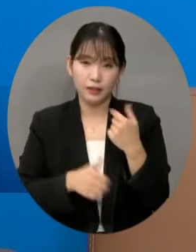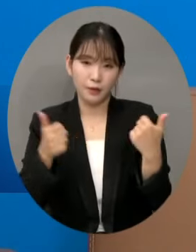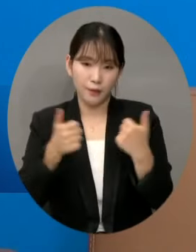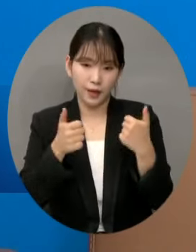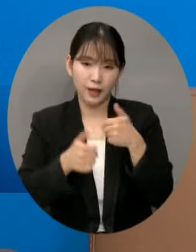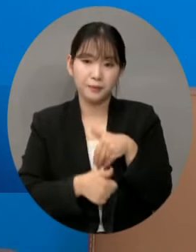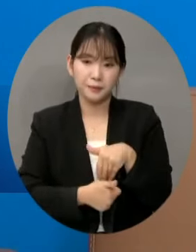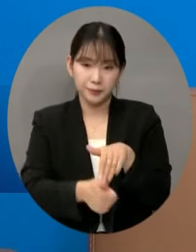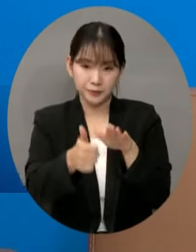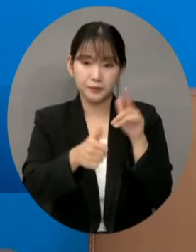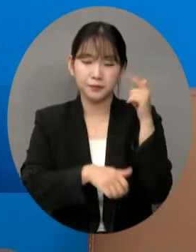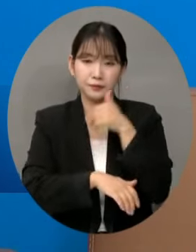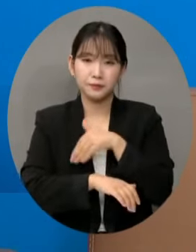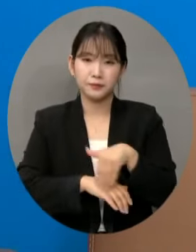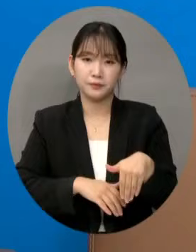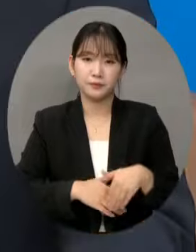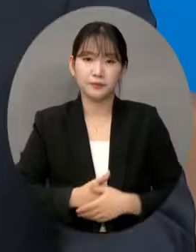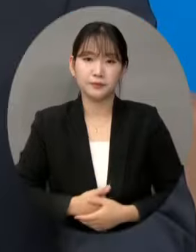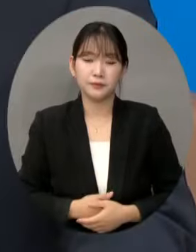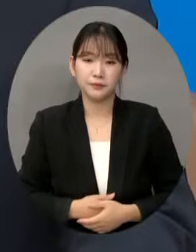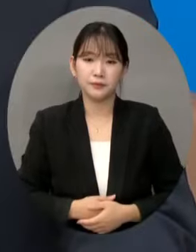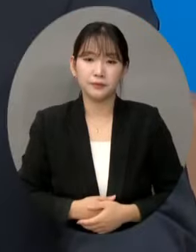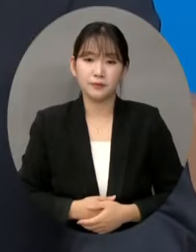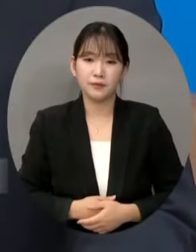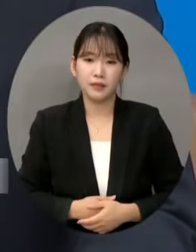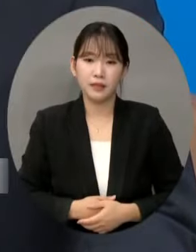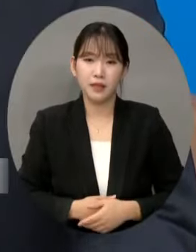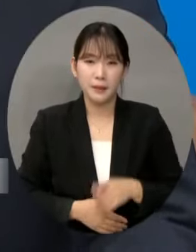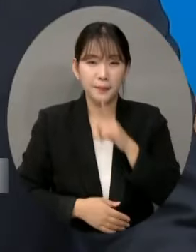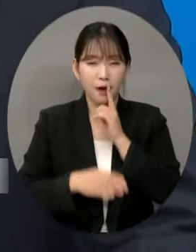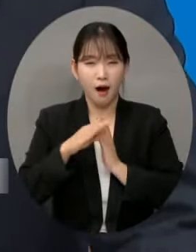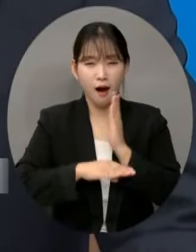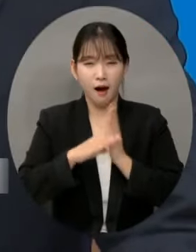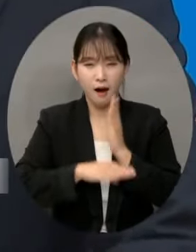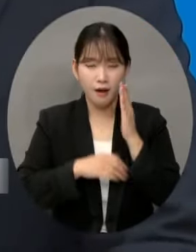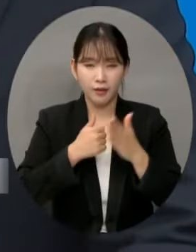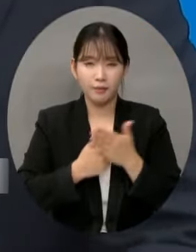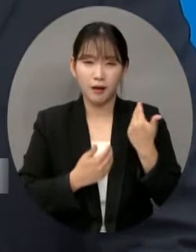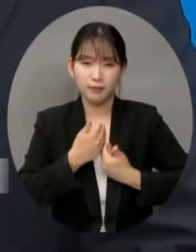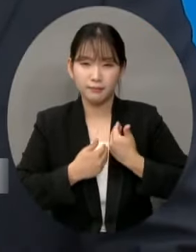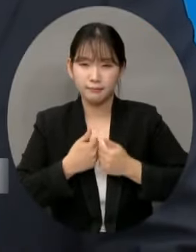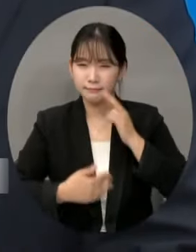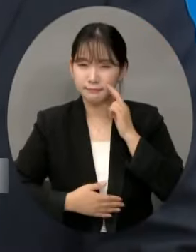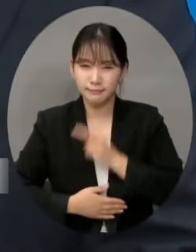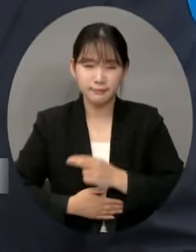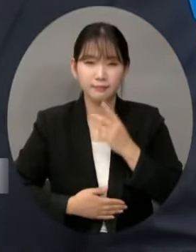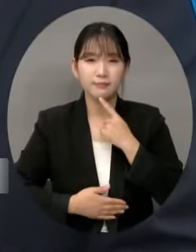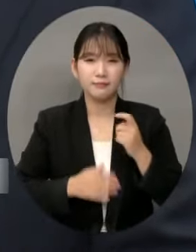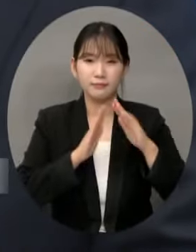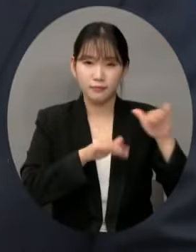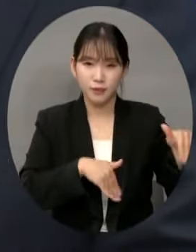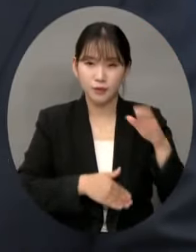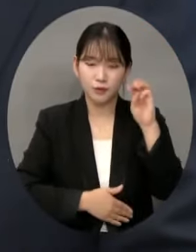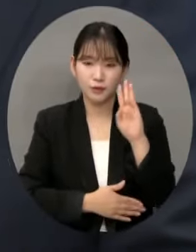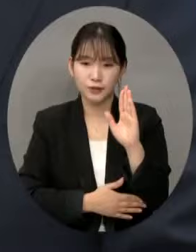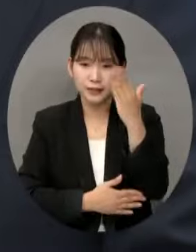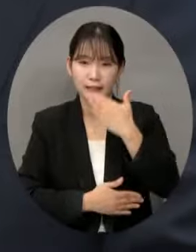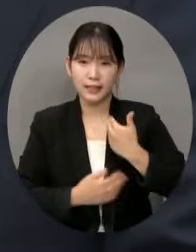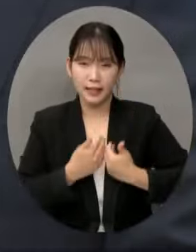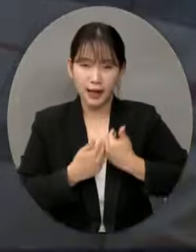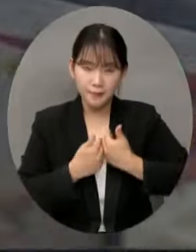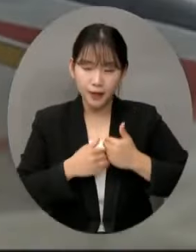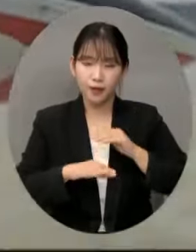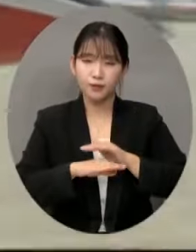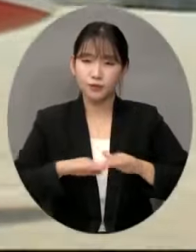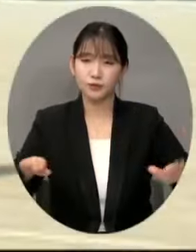별도의 다른 사람을 지명해서라도. 거친 발언으로 감정에 골이 깊어가던 전남도와 광주시의 감정